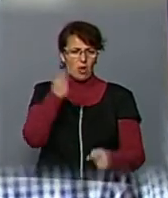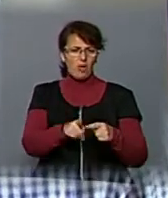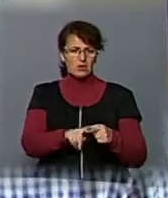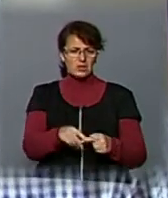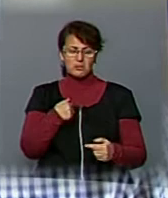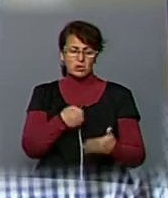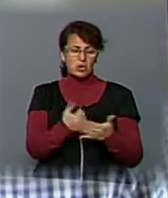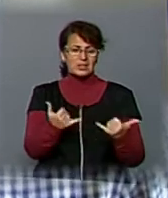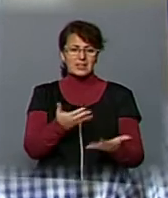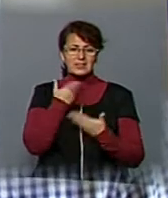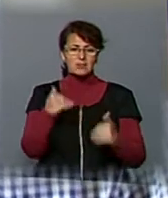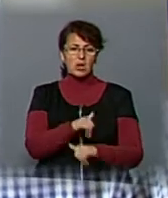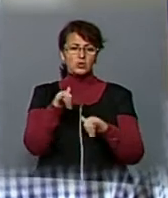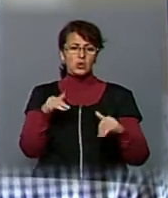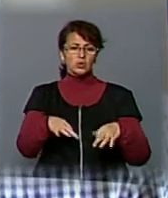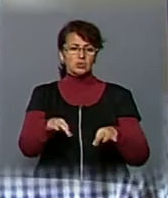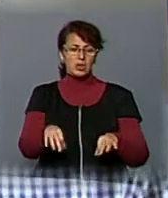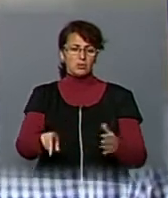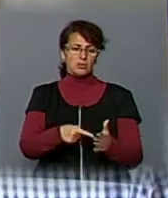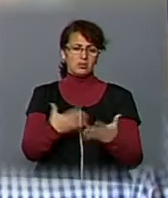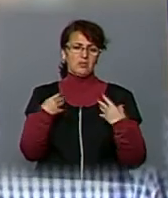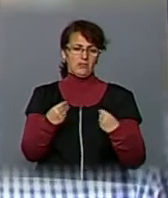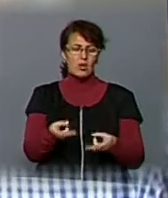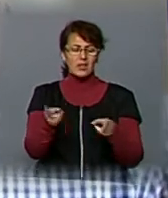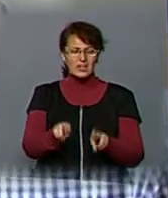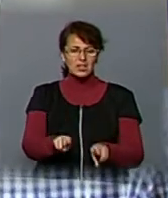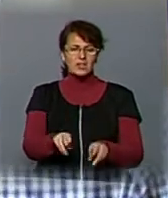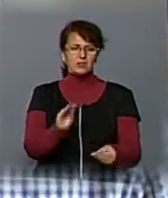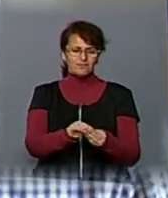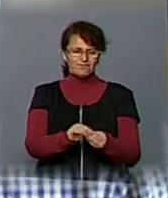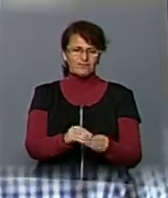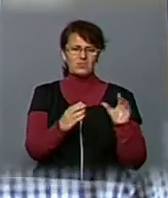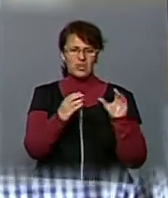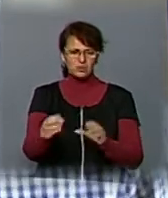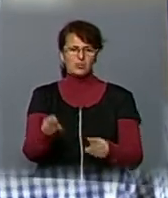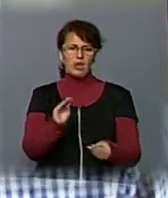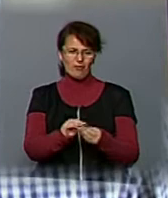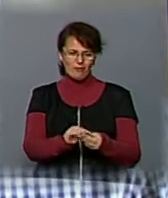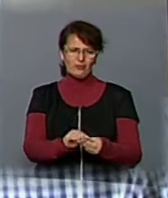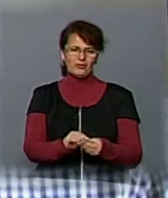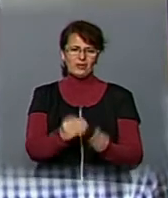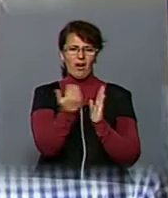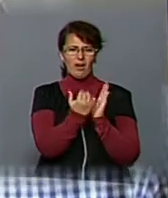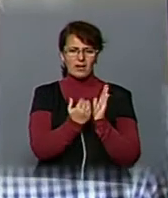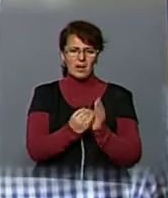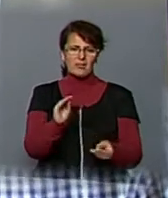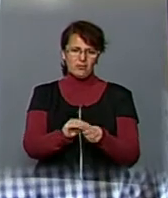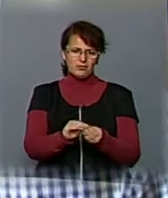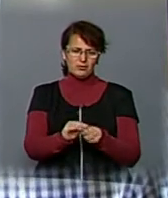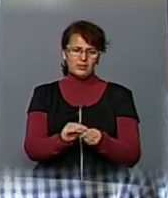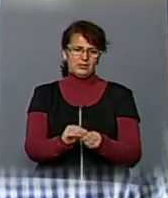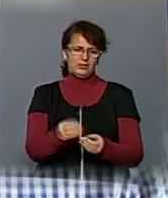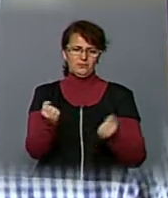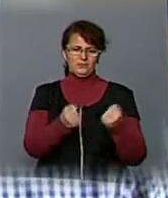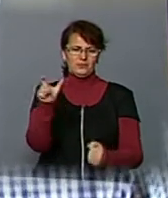до сих пір не бачимо розвитку транспорту у місті Львові. Тобто в нас лишаються ті ж самі маршрутки, якими ми користуємося, ті ж самі графіки, ті ж самі наповнення, ті ж